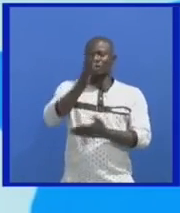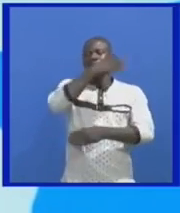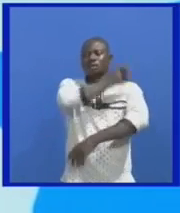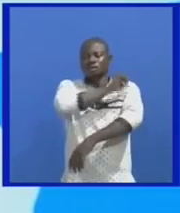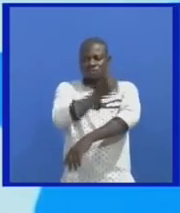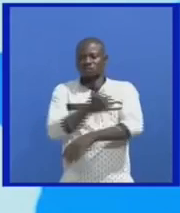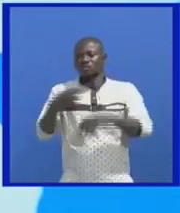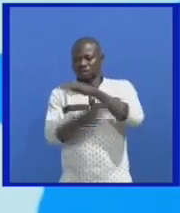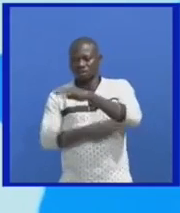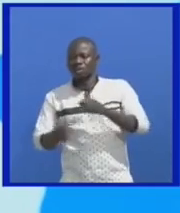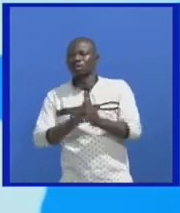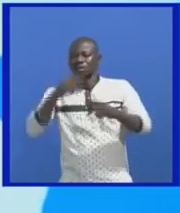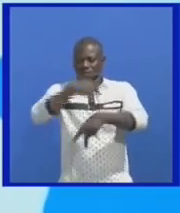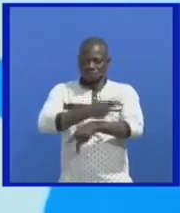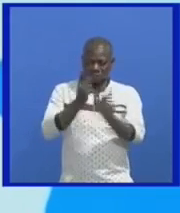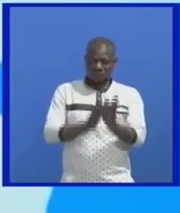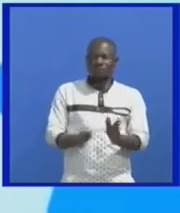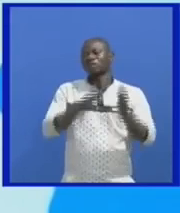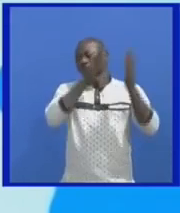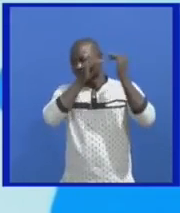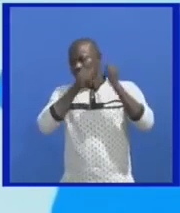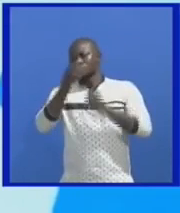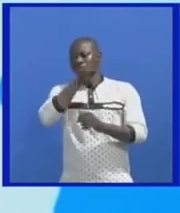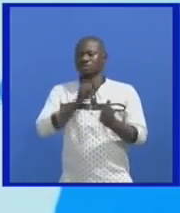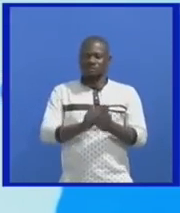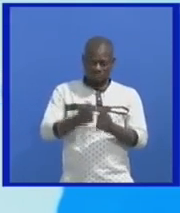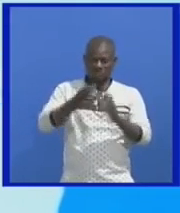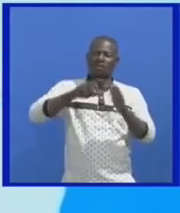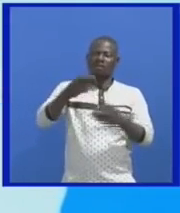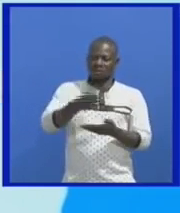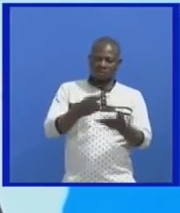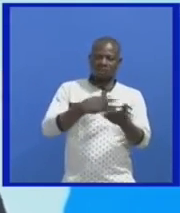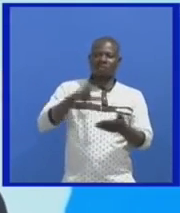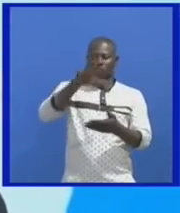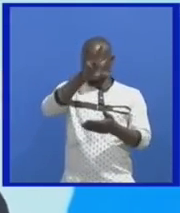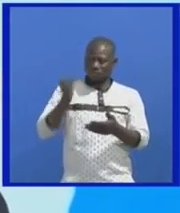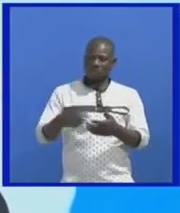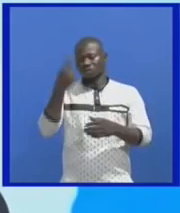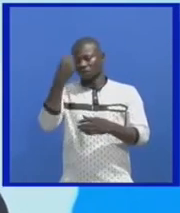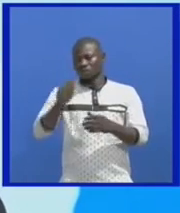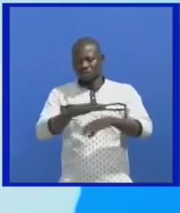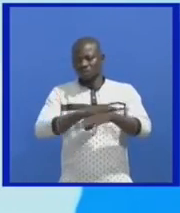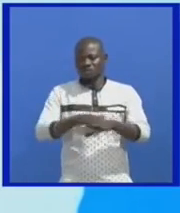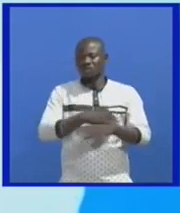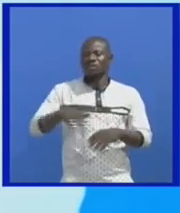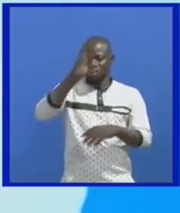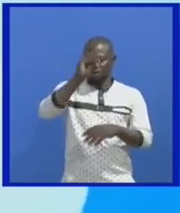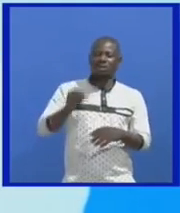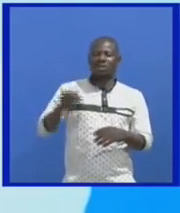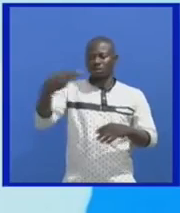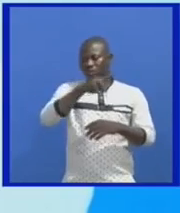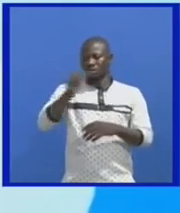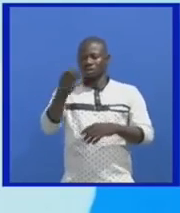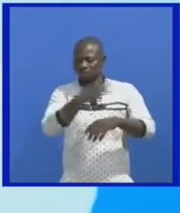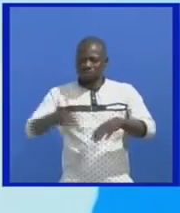Les producteurs espèrent récolter 300 tonnes de riz sur les 50 hectares mis en valeur. Une